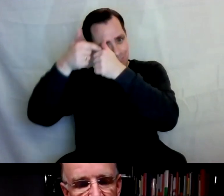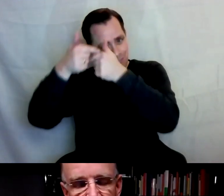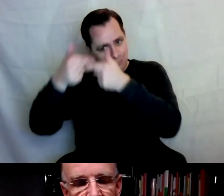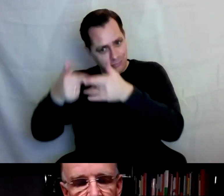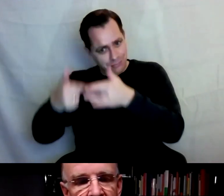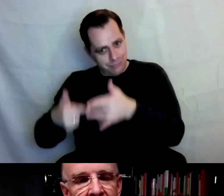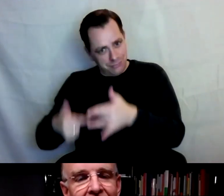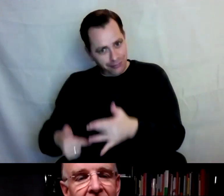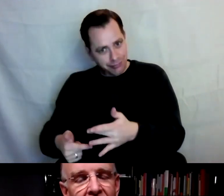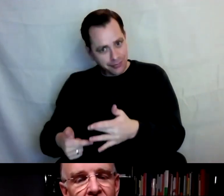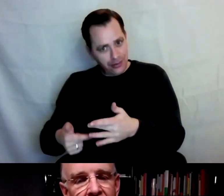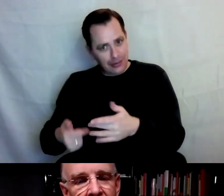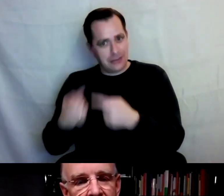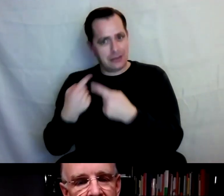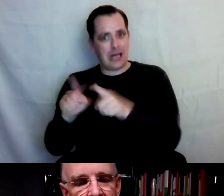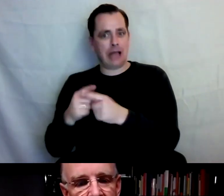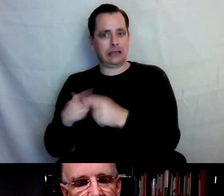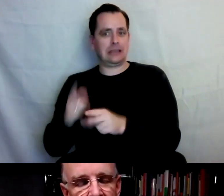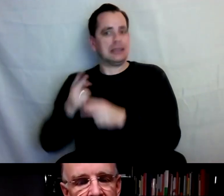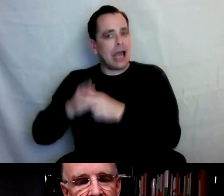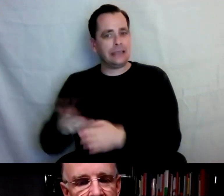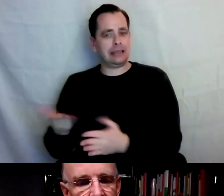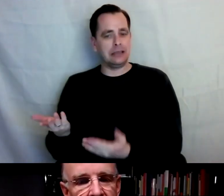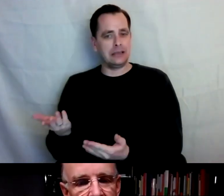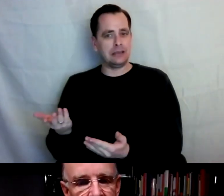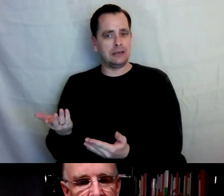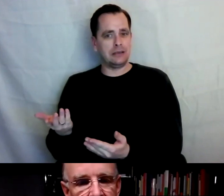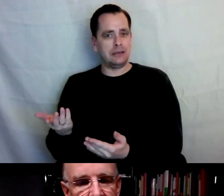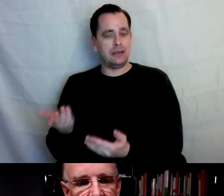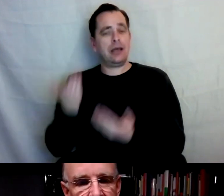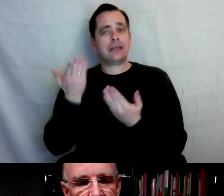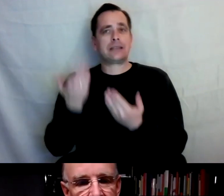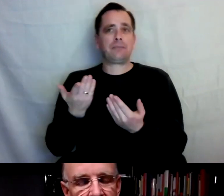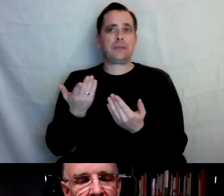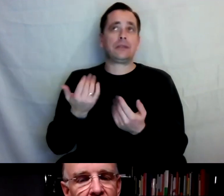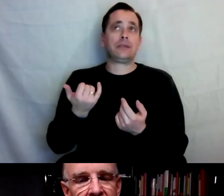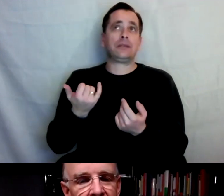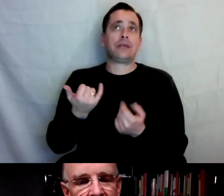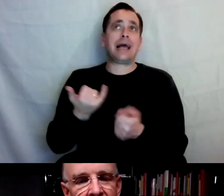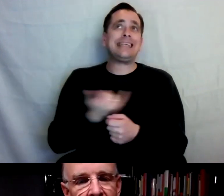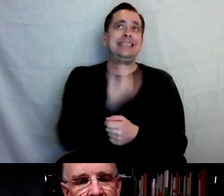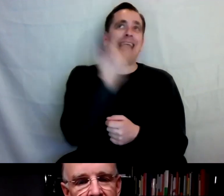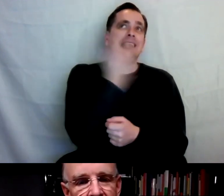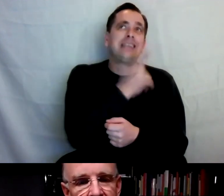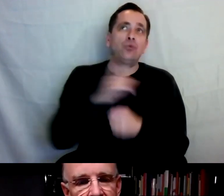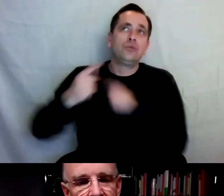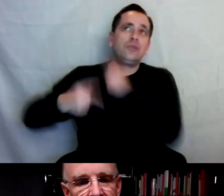es hat Jahrhunderte, ja Jahrtausende gegeben, in denen Gesundheit nicht der oberste Wert war.